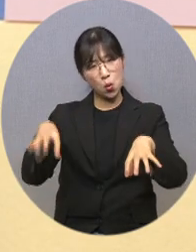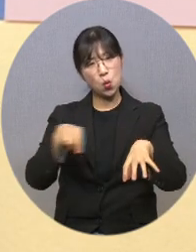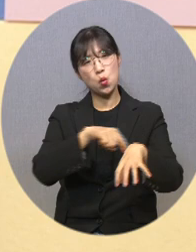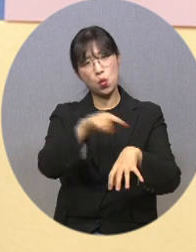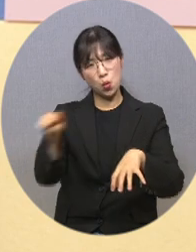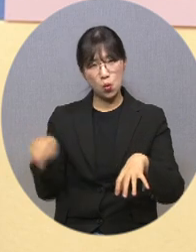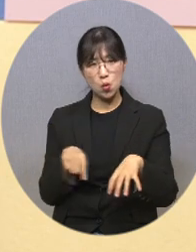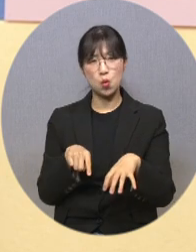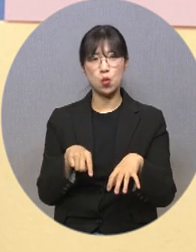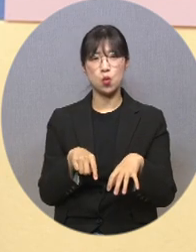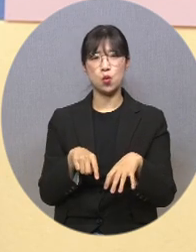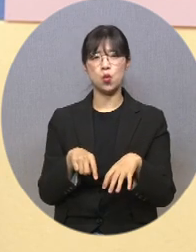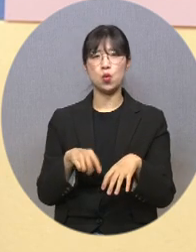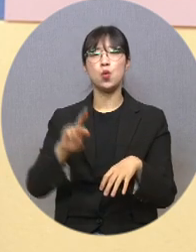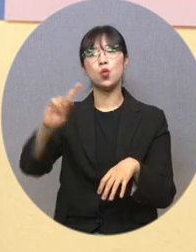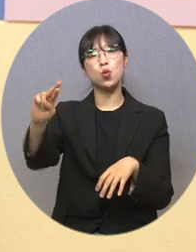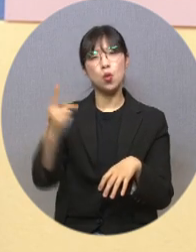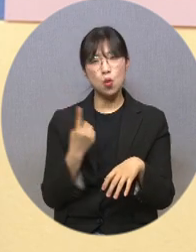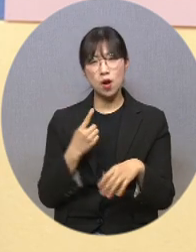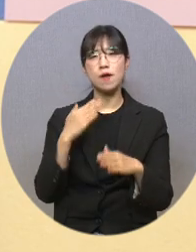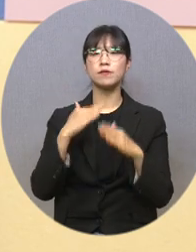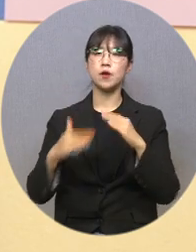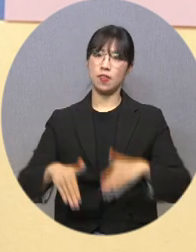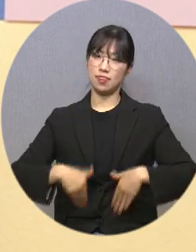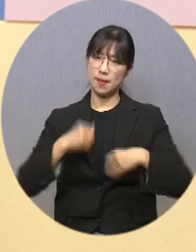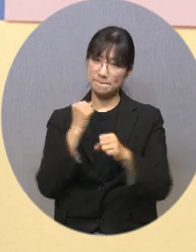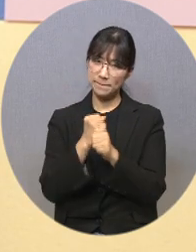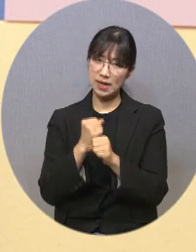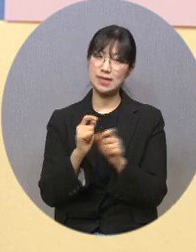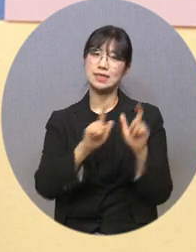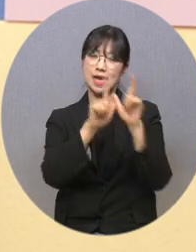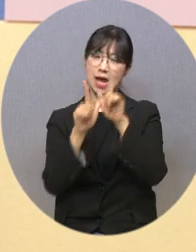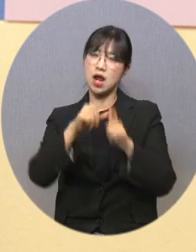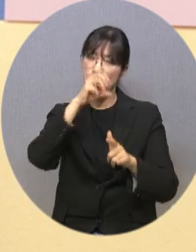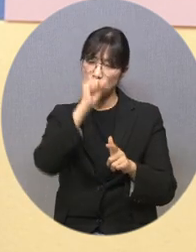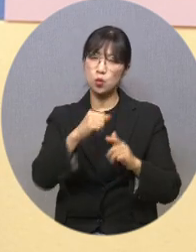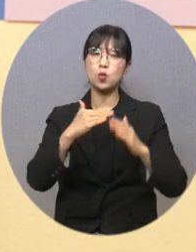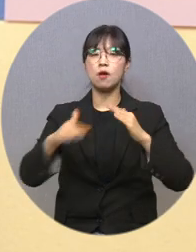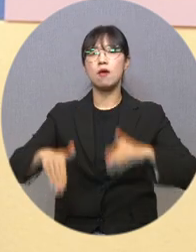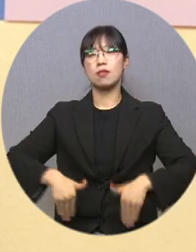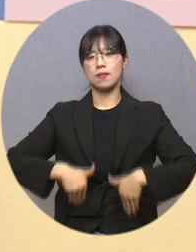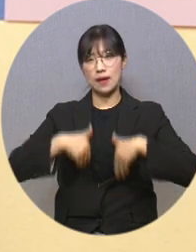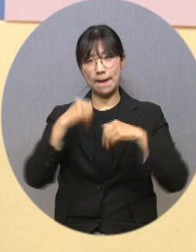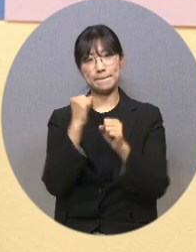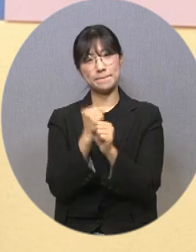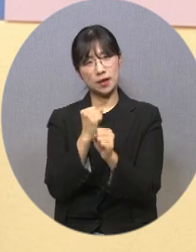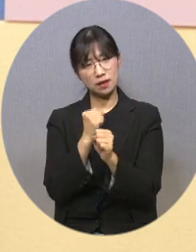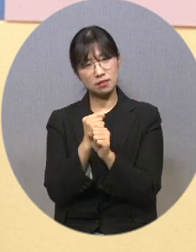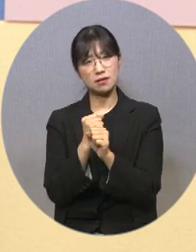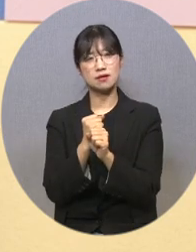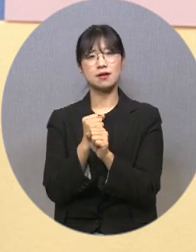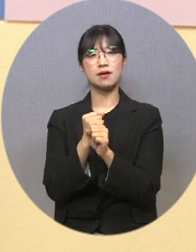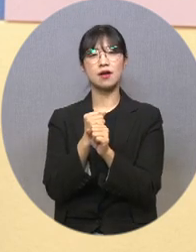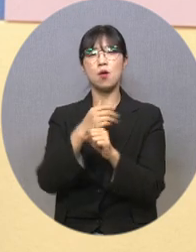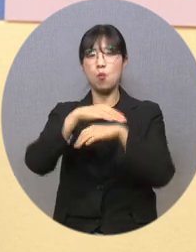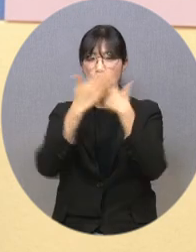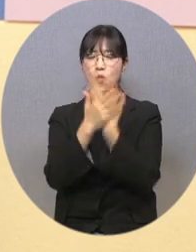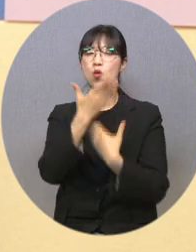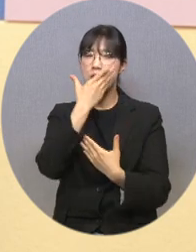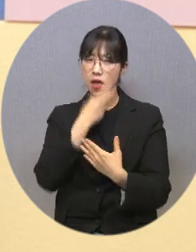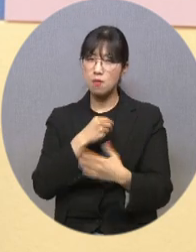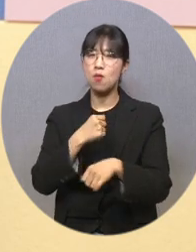하면은 돌아오는 전남으로 만들 것이냐, 또는 살기 좋은 전남으로 만들 것이냐, 모두가 행복한 도시를